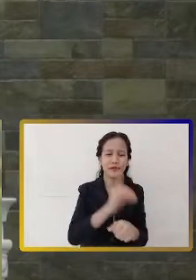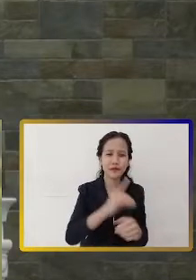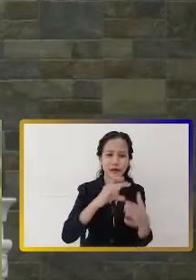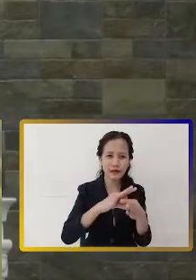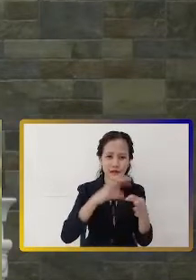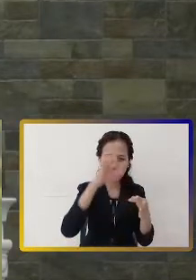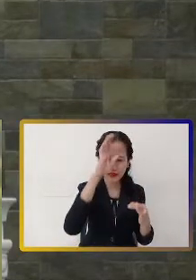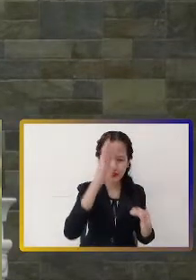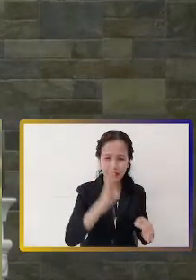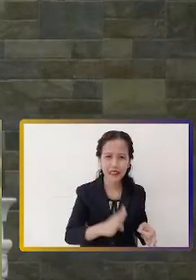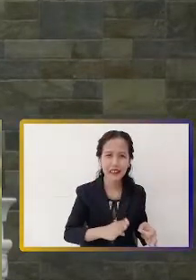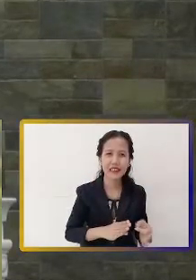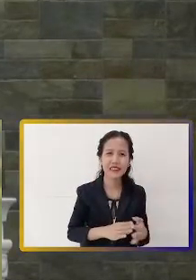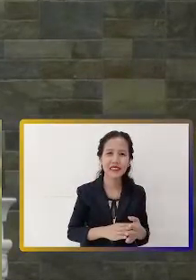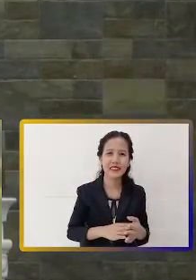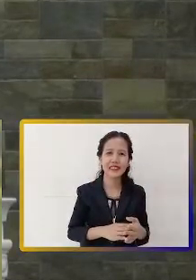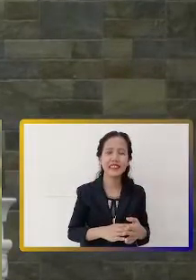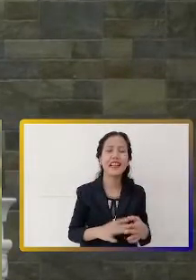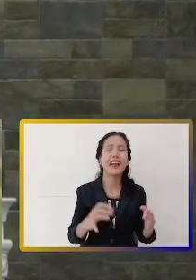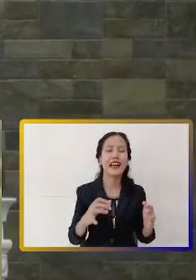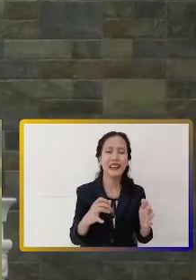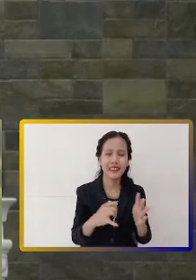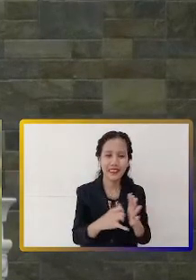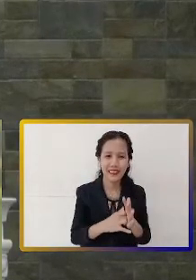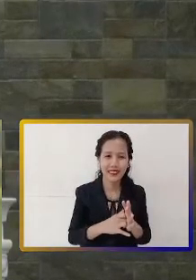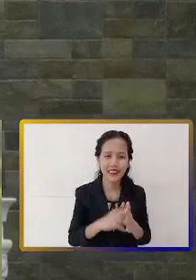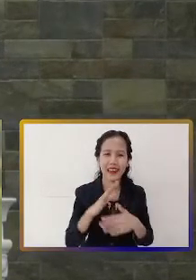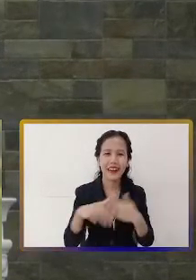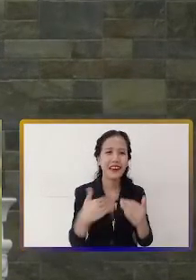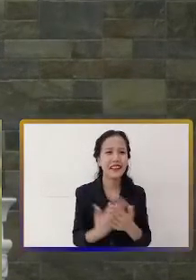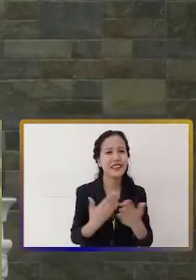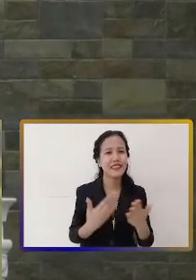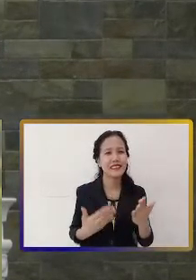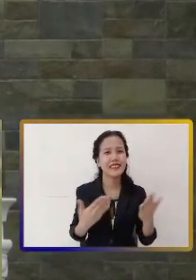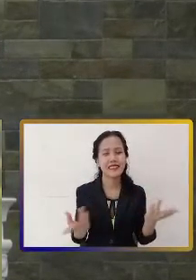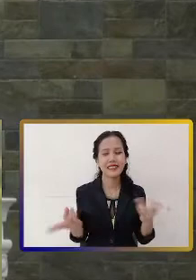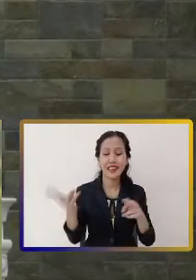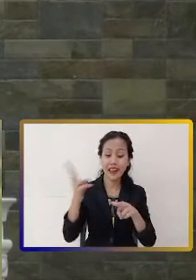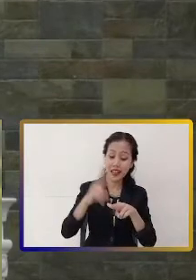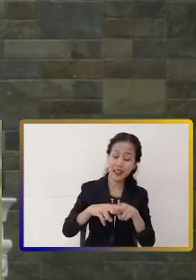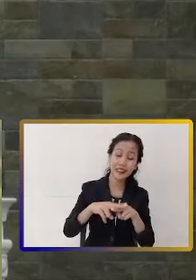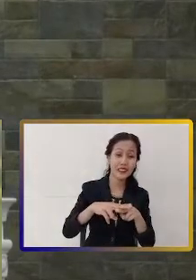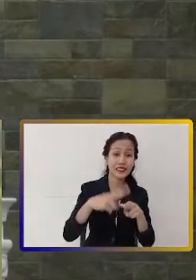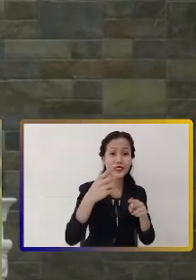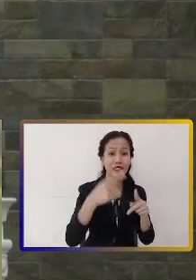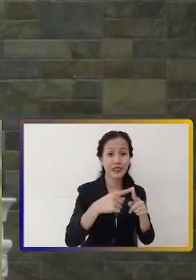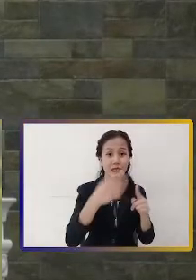His righteousness and all these things shall be added unto you.